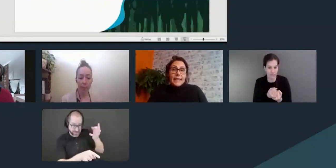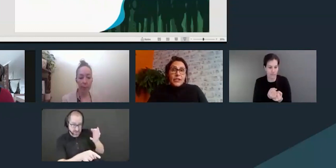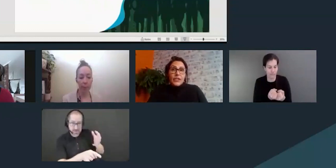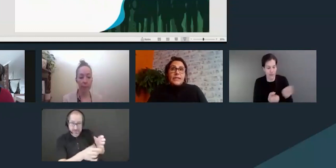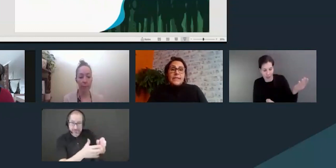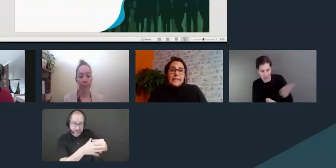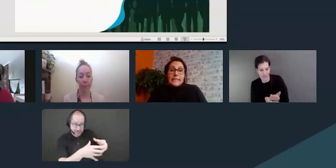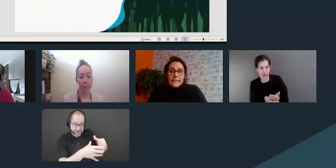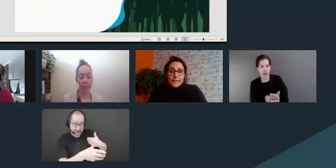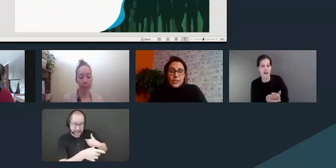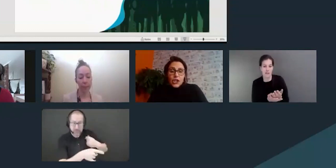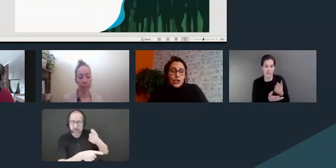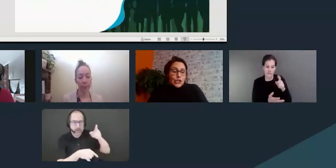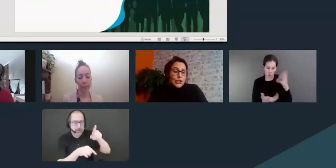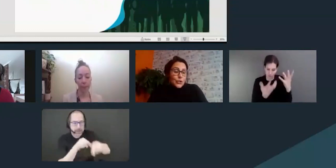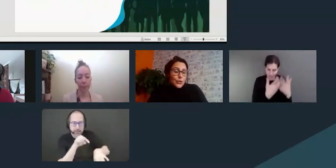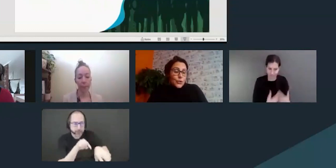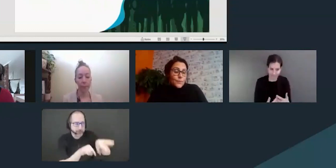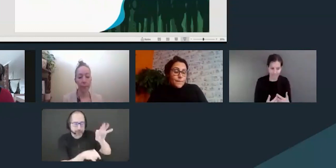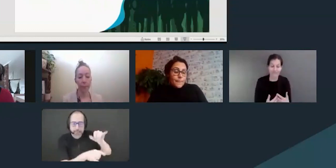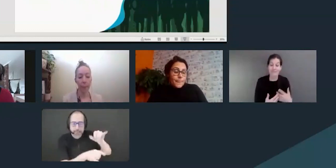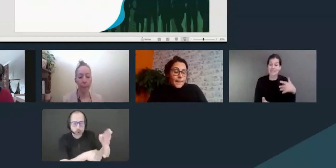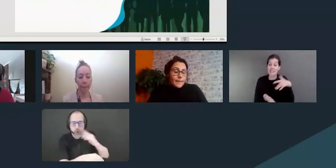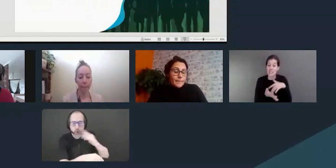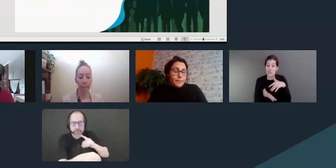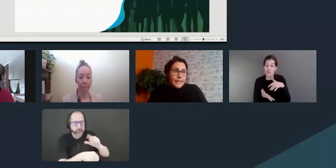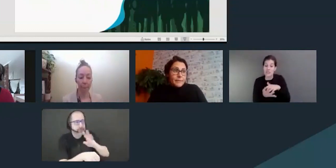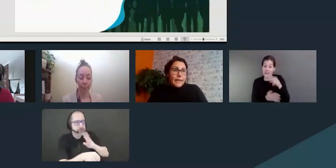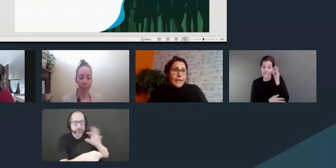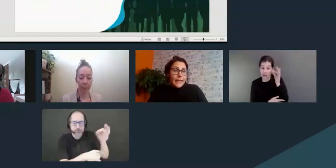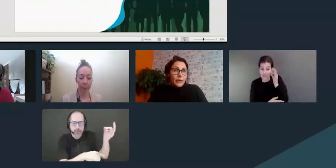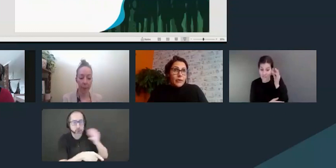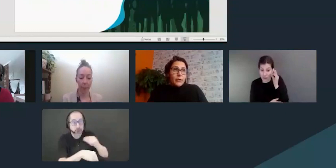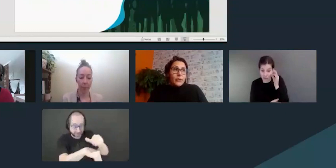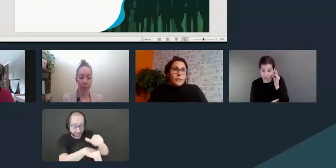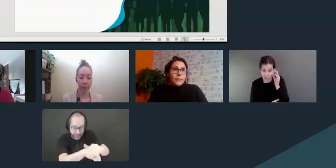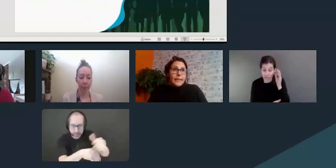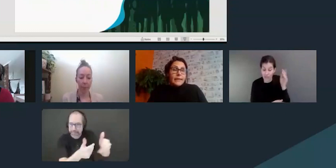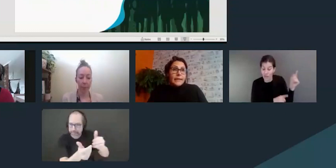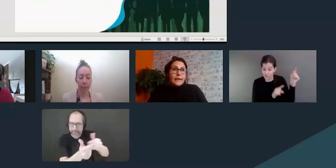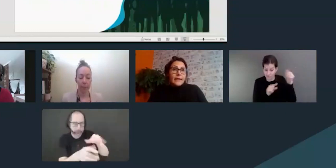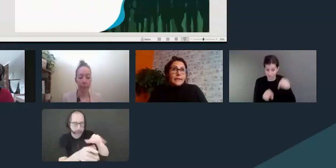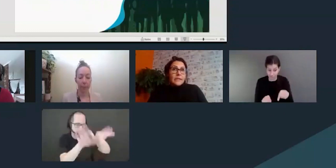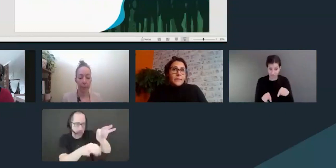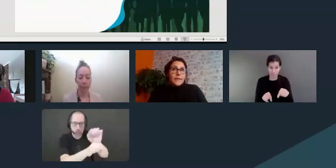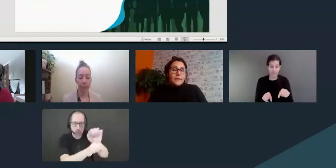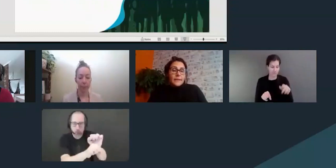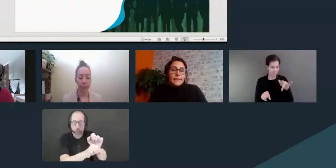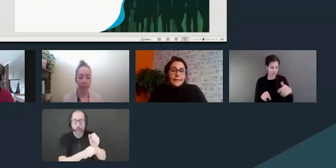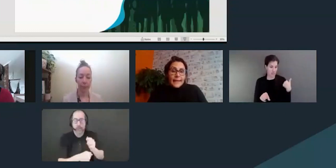parlent facilement anglais, ils auront du mal à trouver un emploi. Donc, étant bilingue,